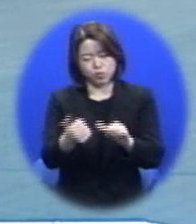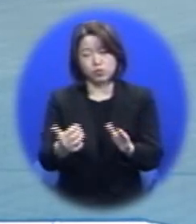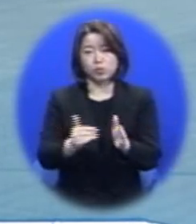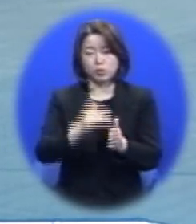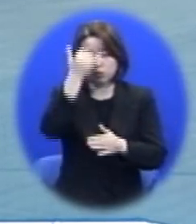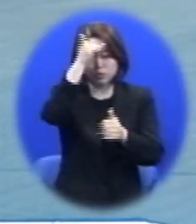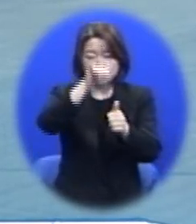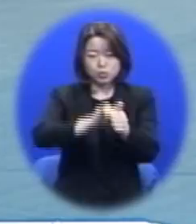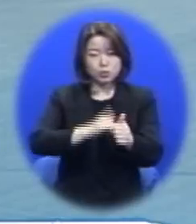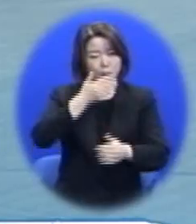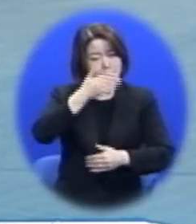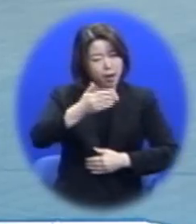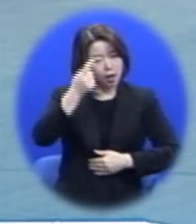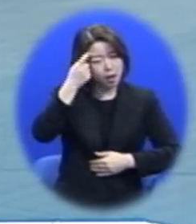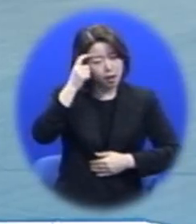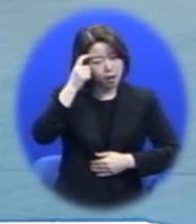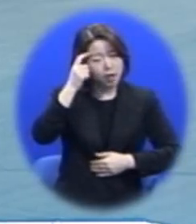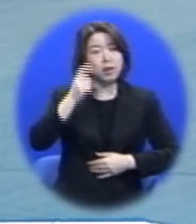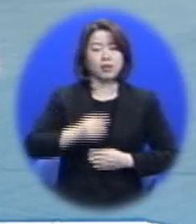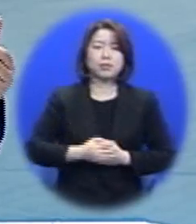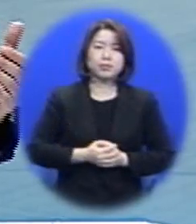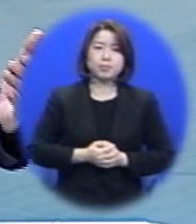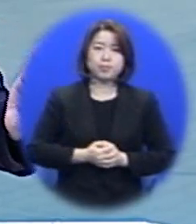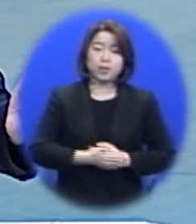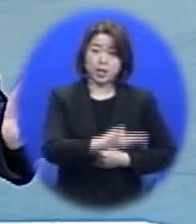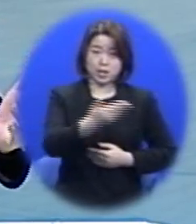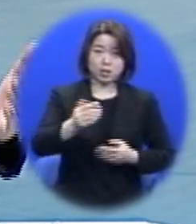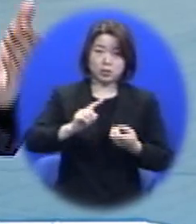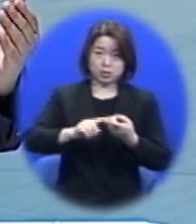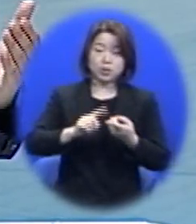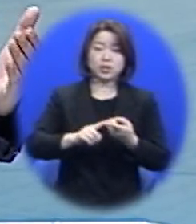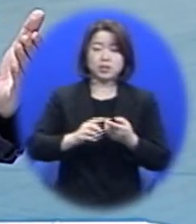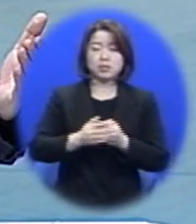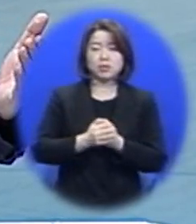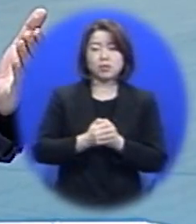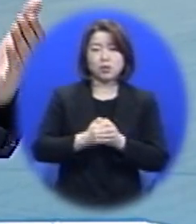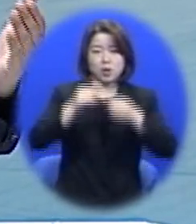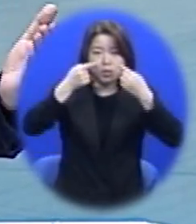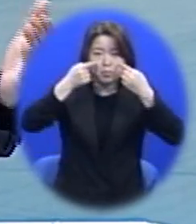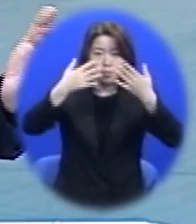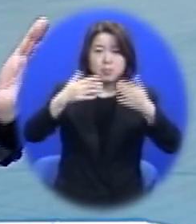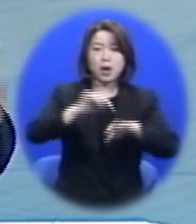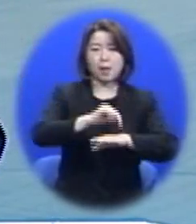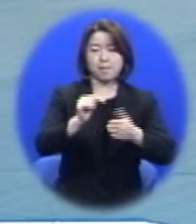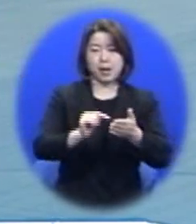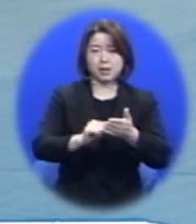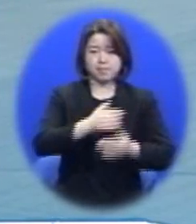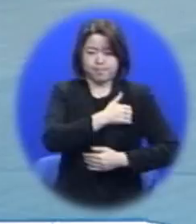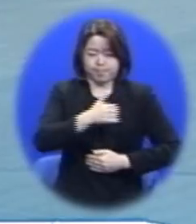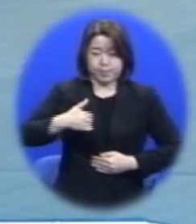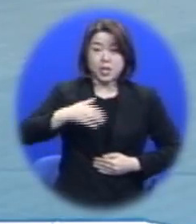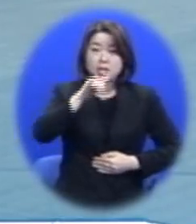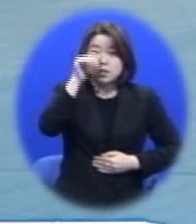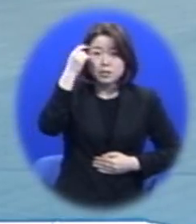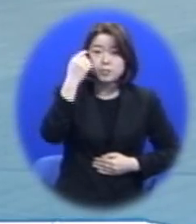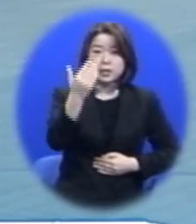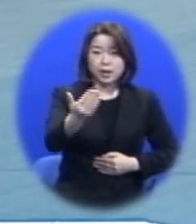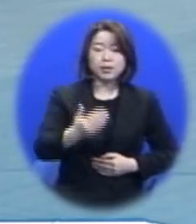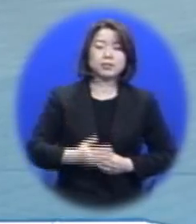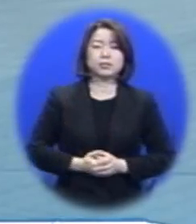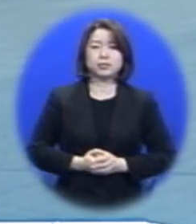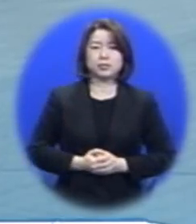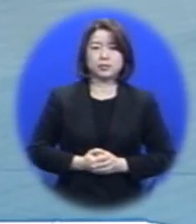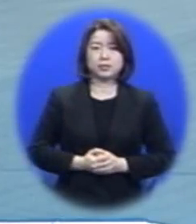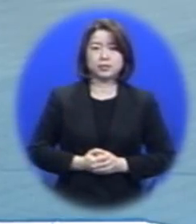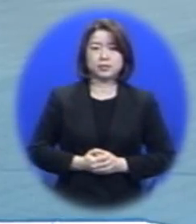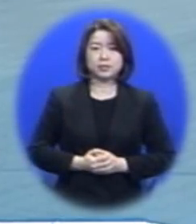수 있을까? 여러분 그 점에 대해서 분명한 마음의 자신이 있으십니까?